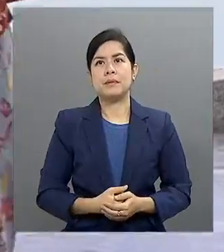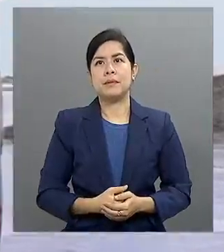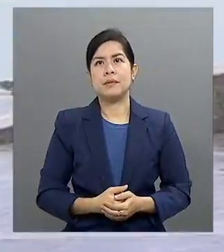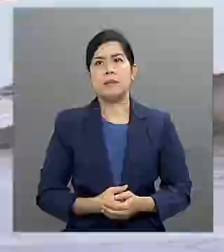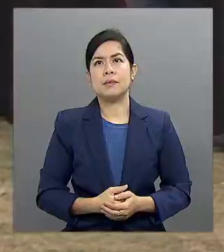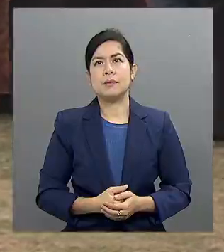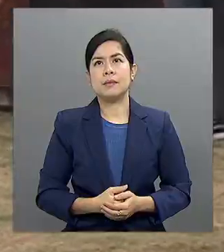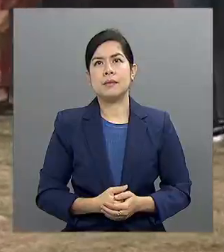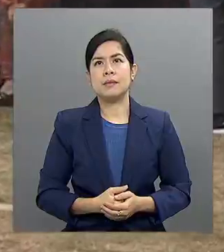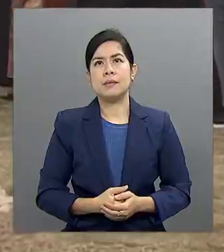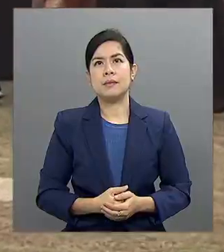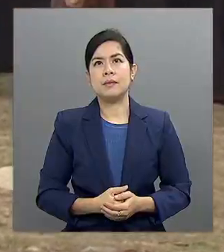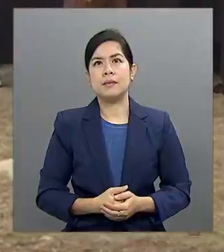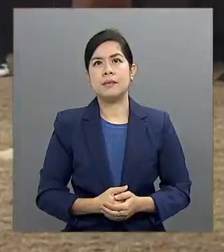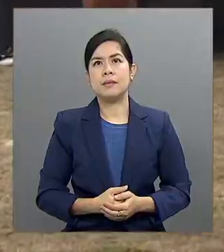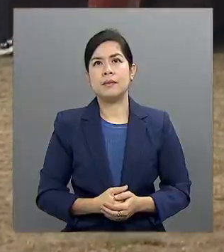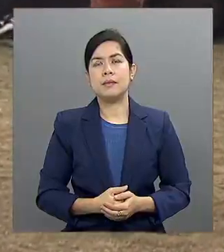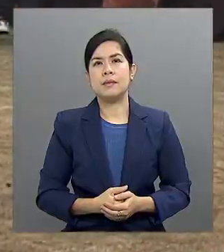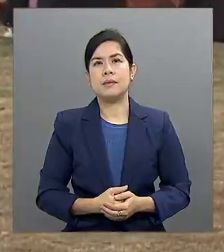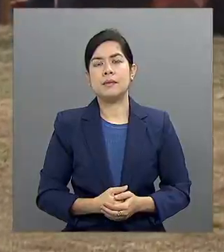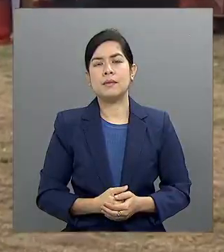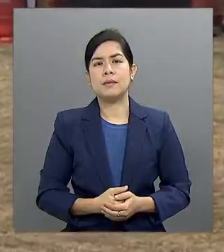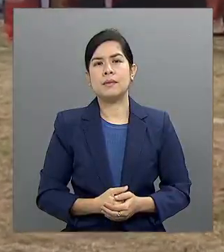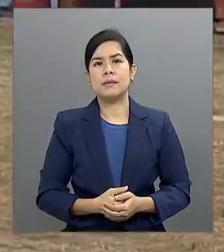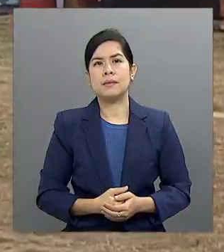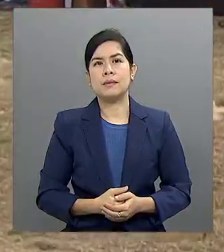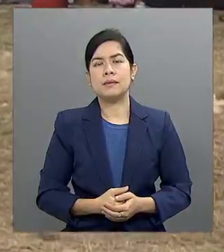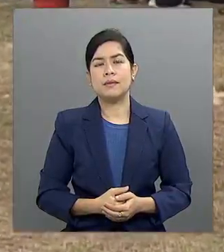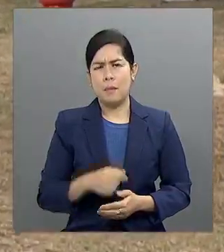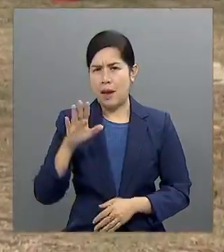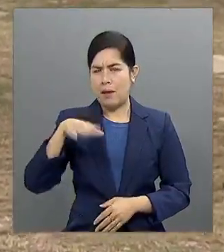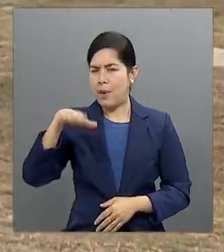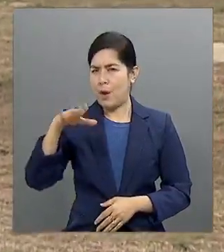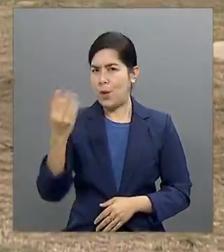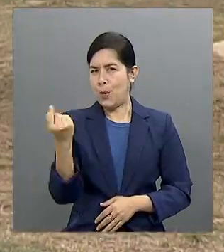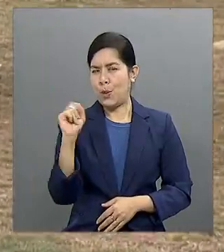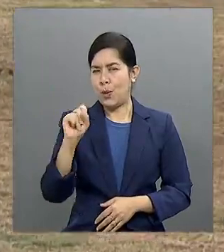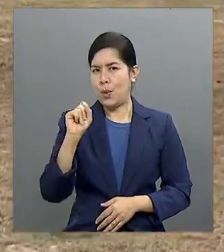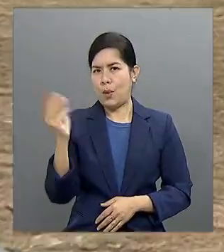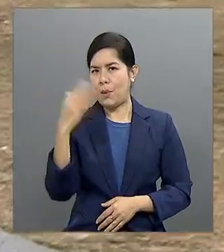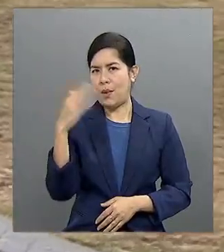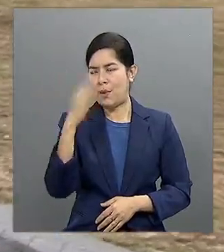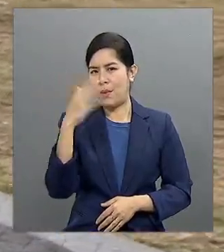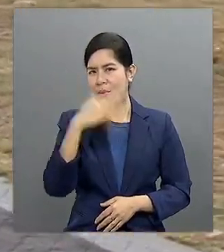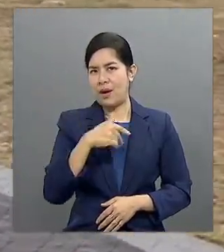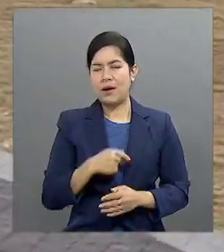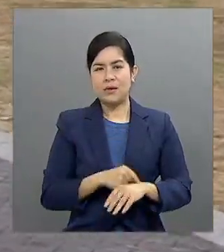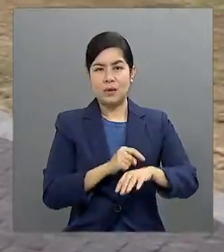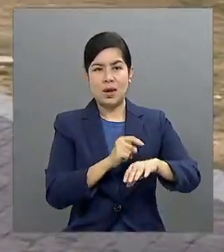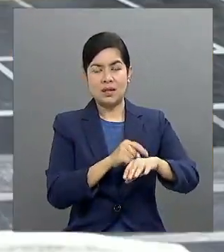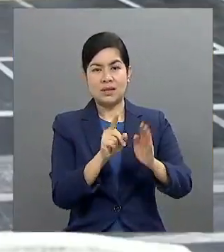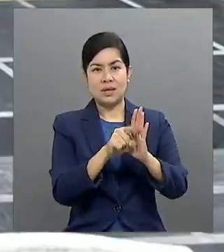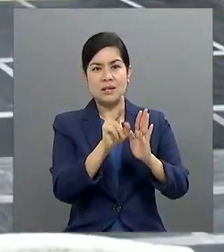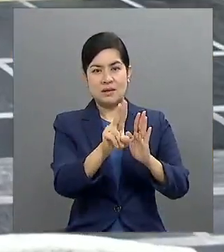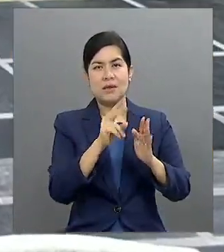จะไปด้วยกันหรือเปล่าม าเลยจ้า ไปรีบมาเลย อีก2นาทีตกรถนะคะต้องว่ายน้ำข้ามเกาะ